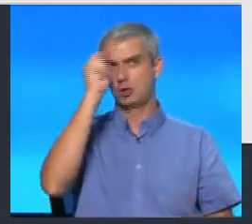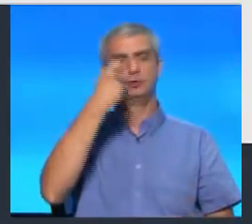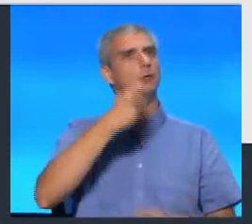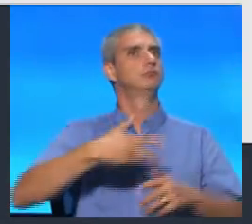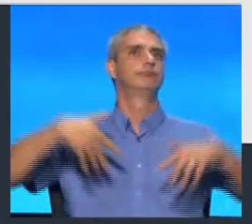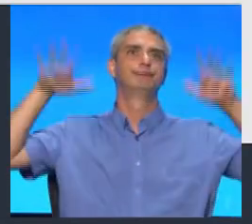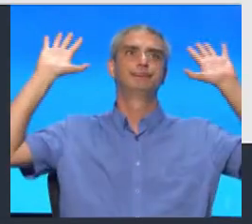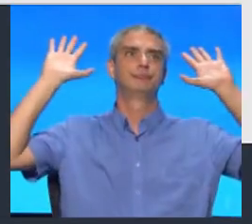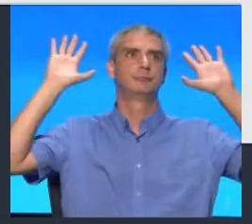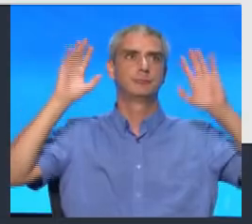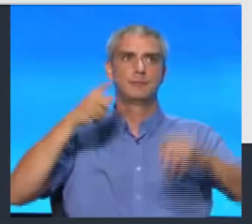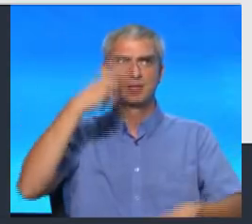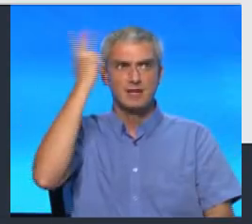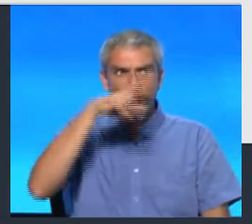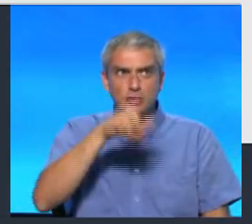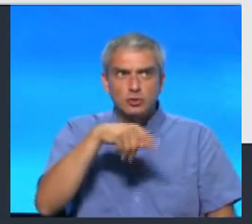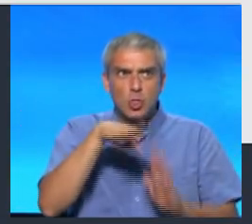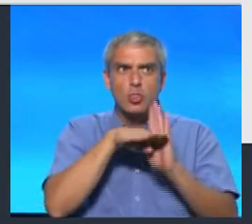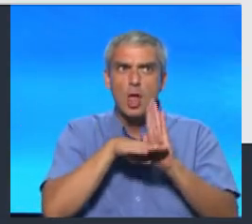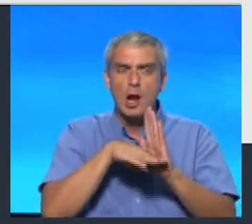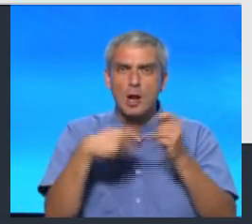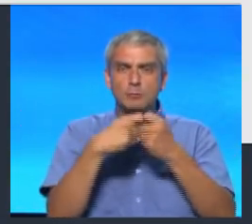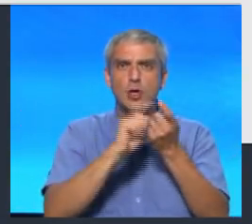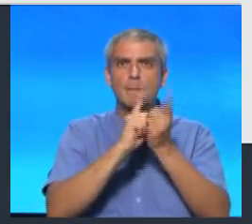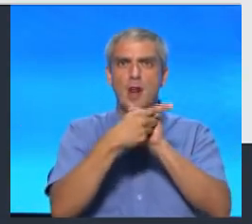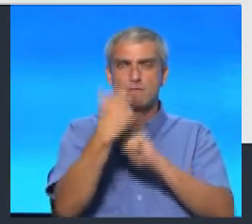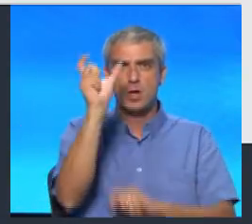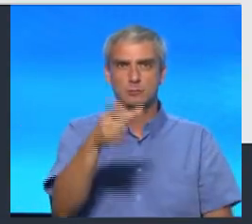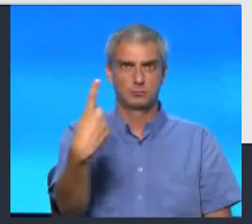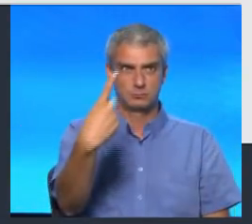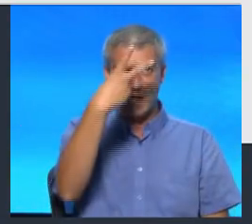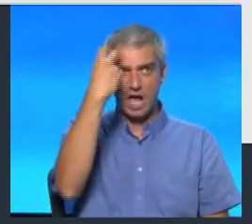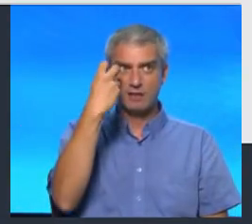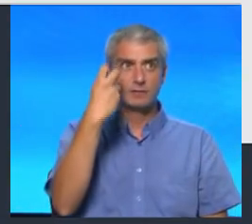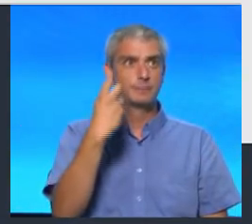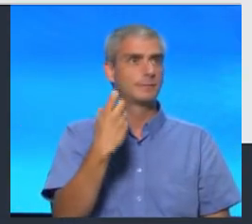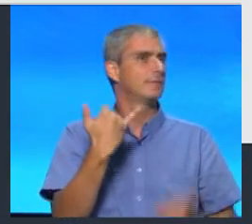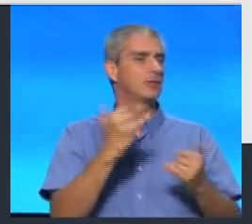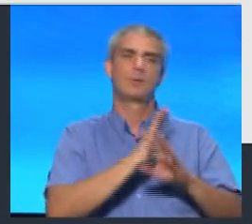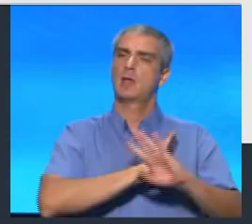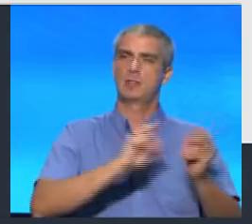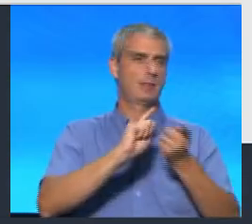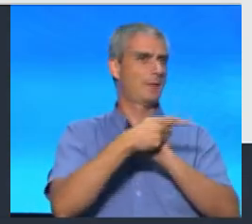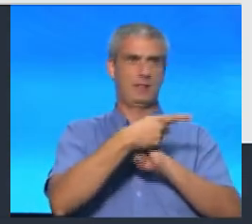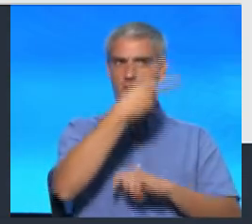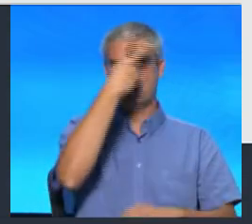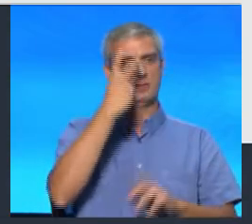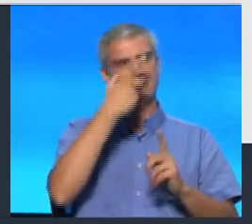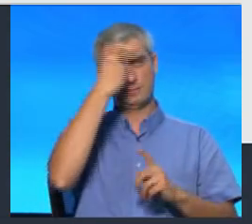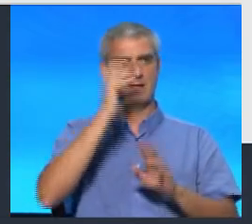לבן. הבנתי שיש איזה נועה לגבי מחליפות מהמגזר הערבי. מהיום אין מחליפות